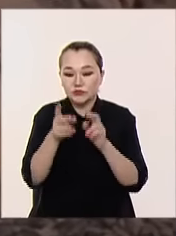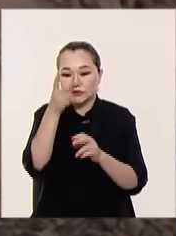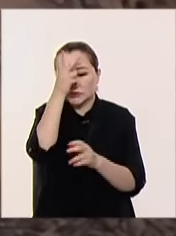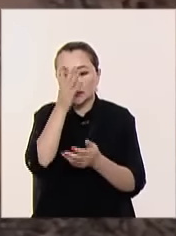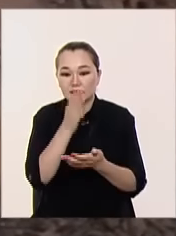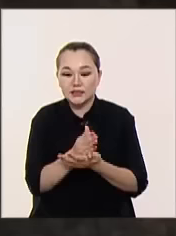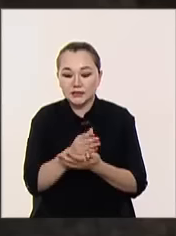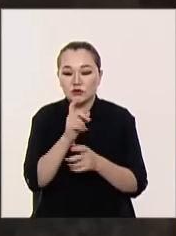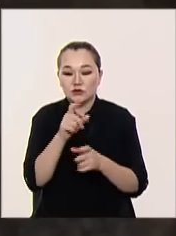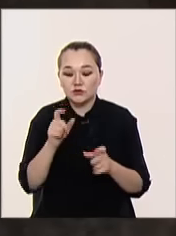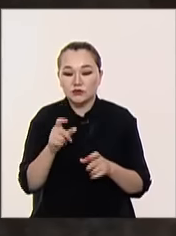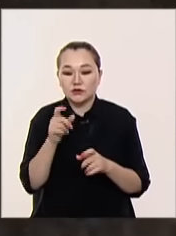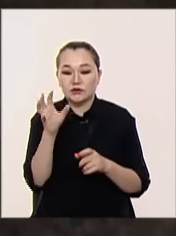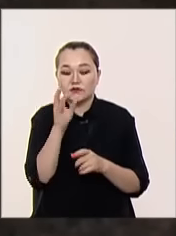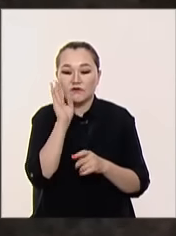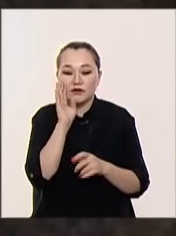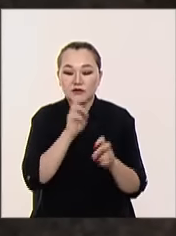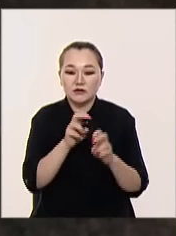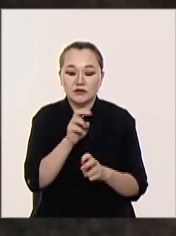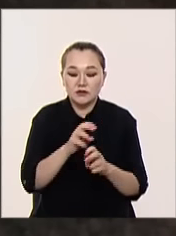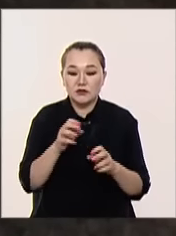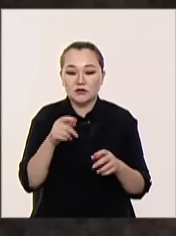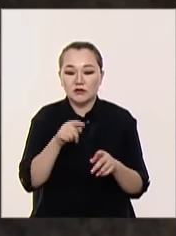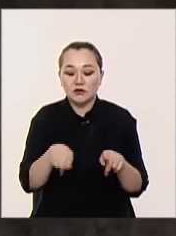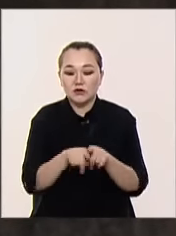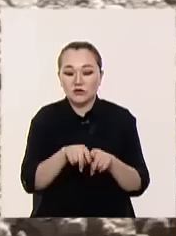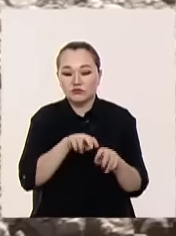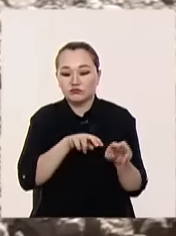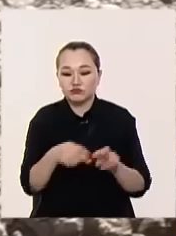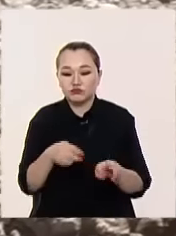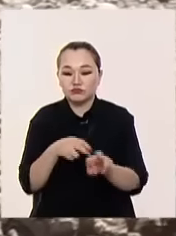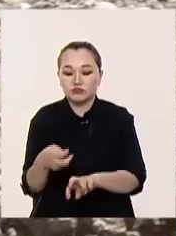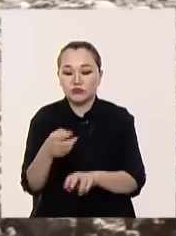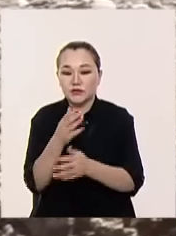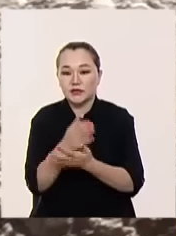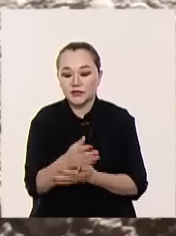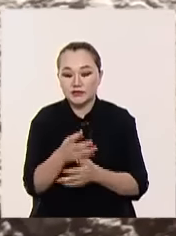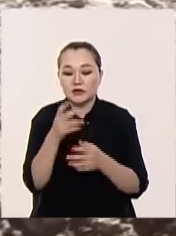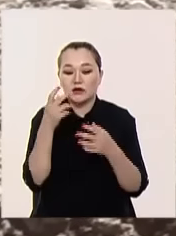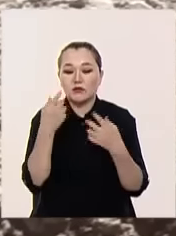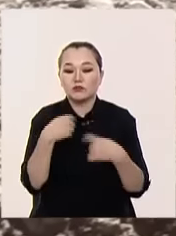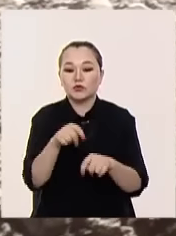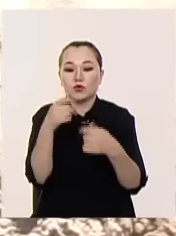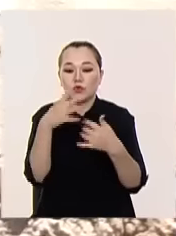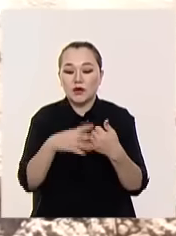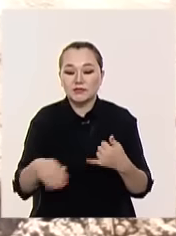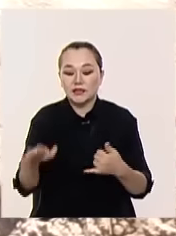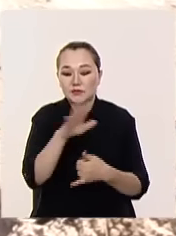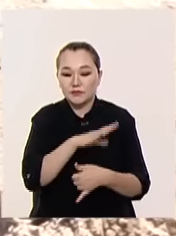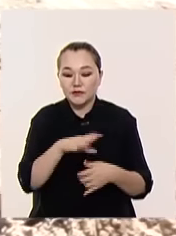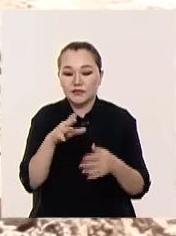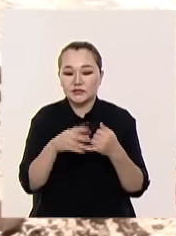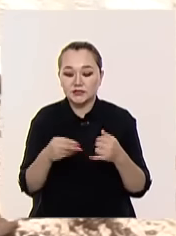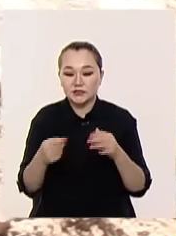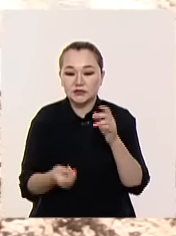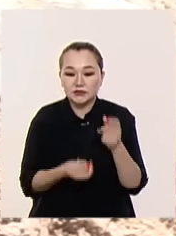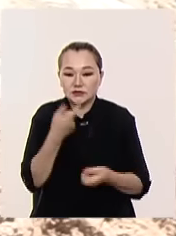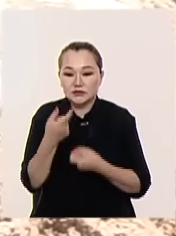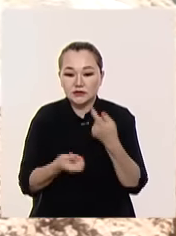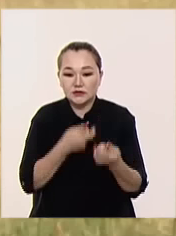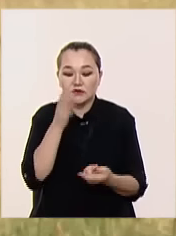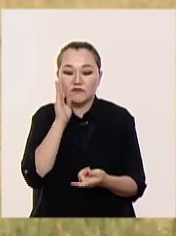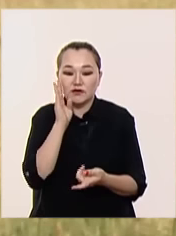кездестірдік. Жұртшылық ашық су көзін іздеп келген мал осылай майып боп жатыр дейді. Өткені сатылып кеткен жайылым аумағында жер астынан шығатын бұлақ